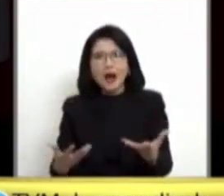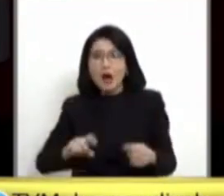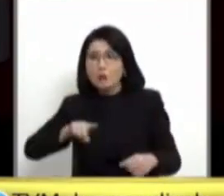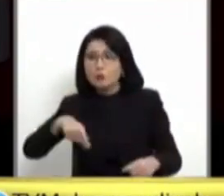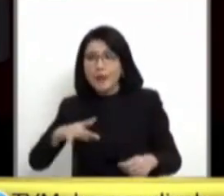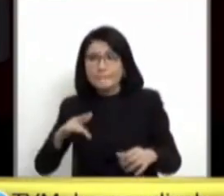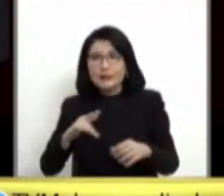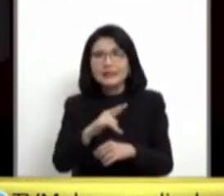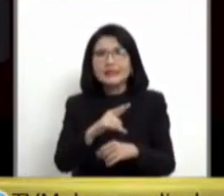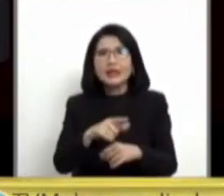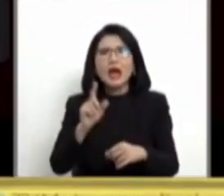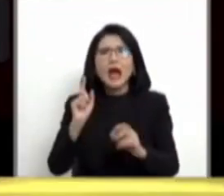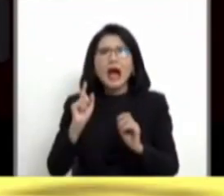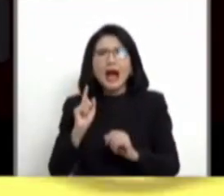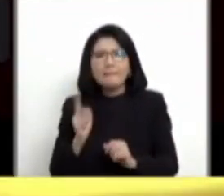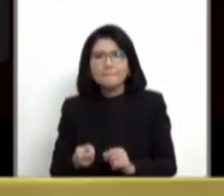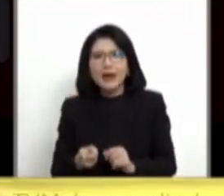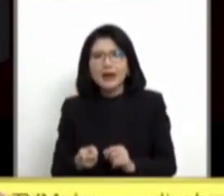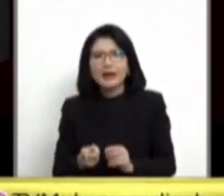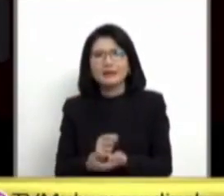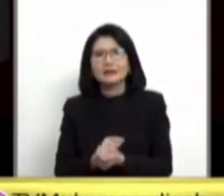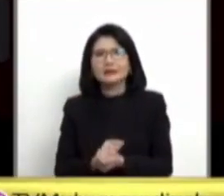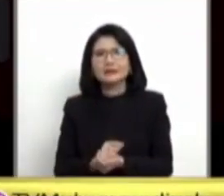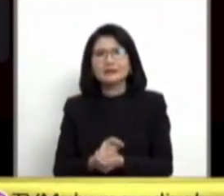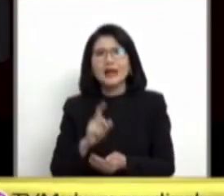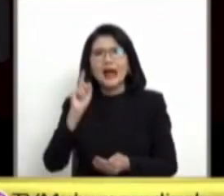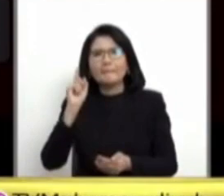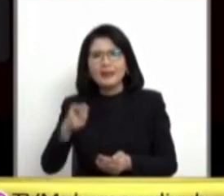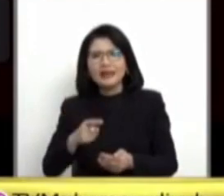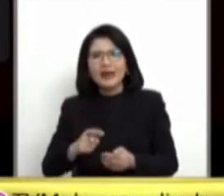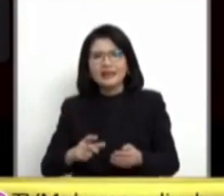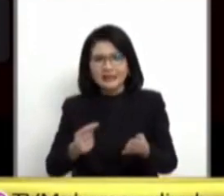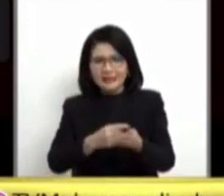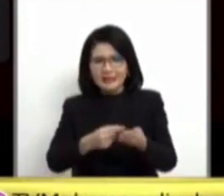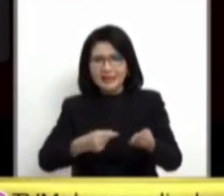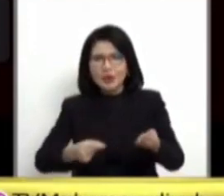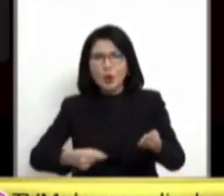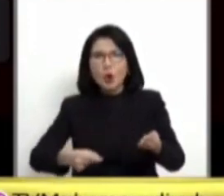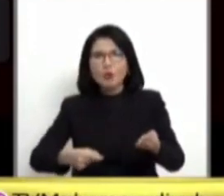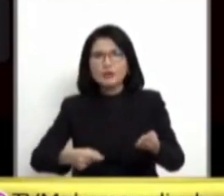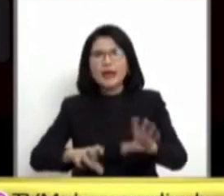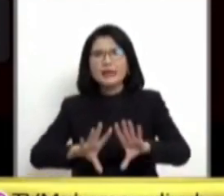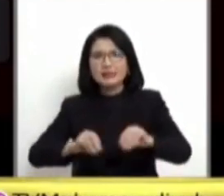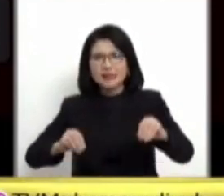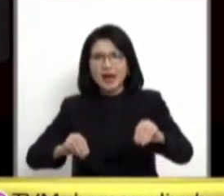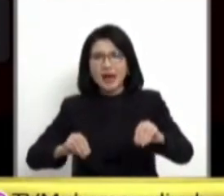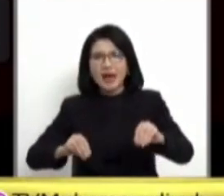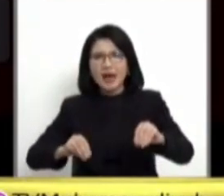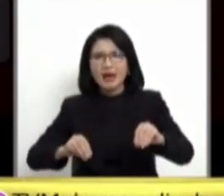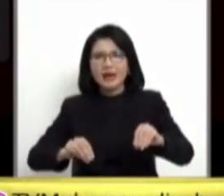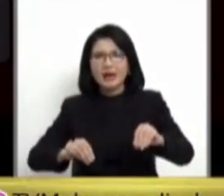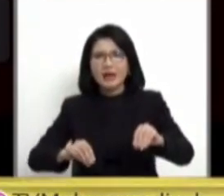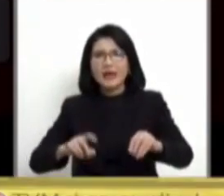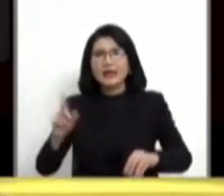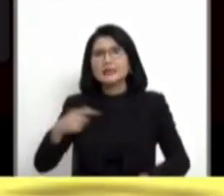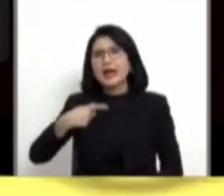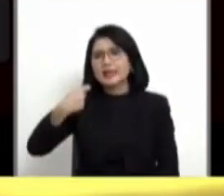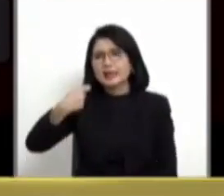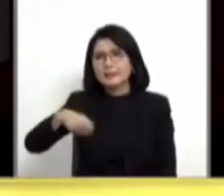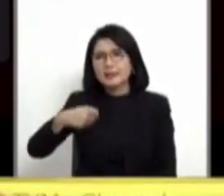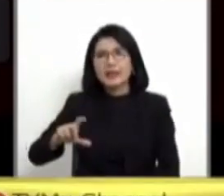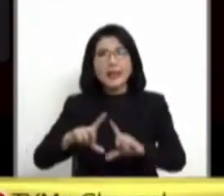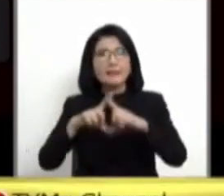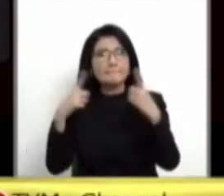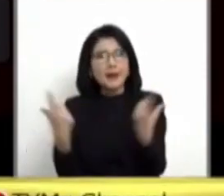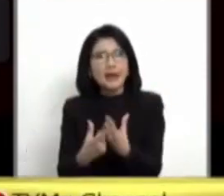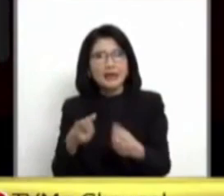berangkat apa yang ada dalam kontrak kerja kita Pastikan semuanya dari Kementerian yang ada lembaga